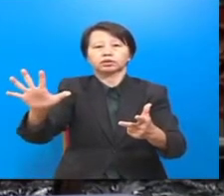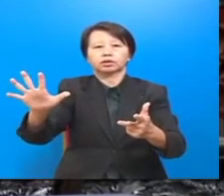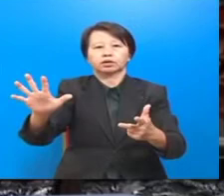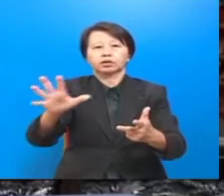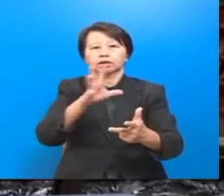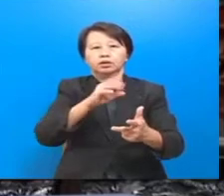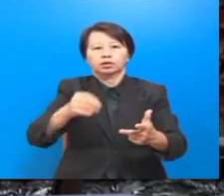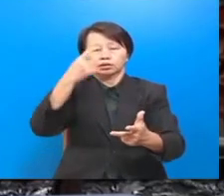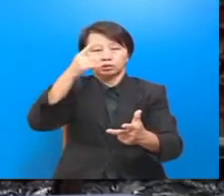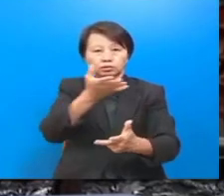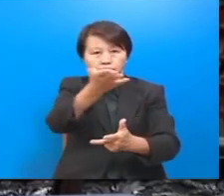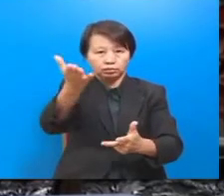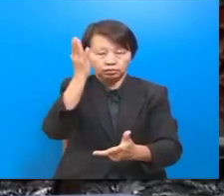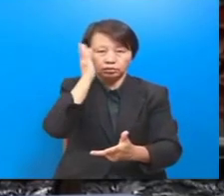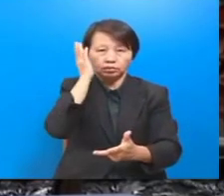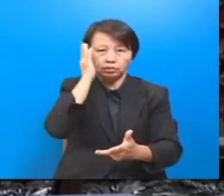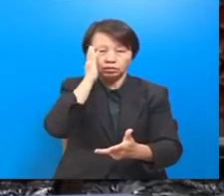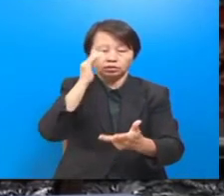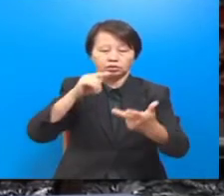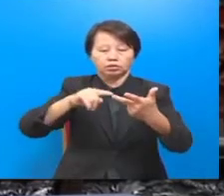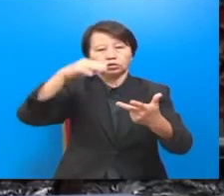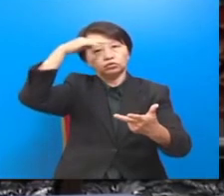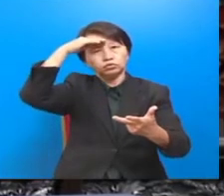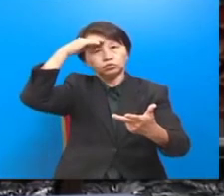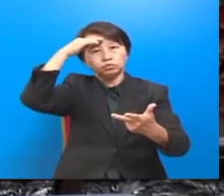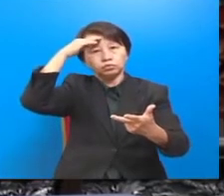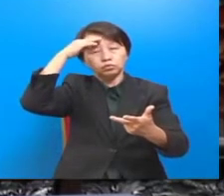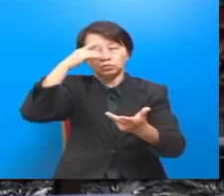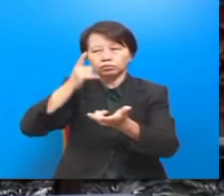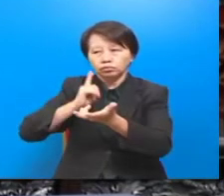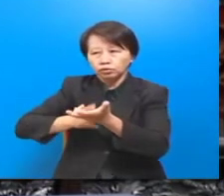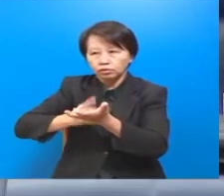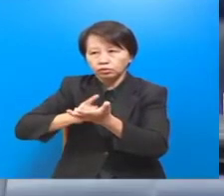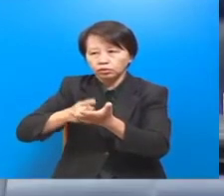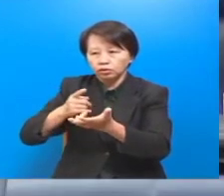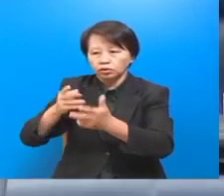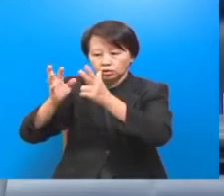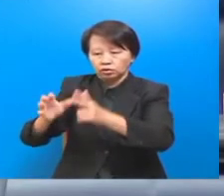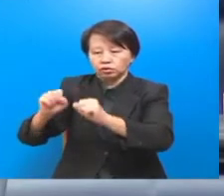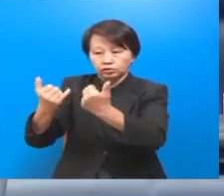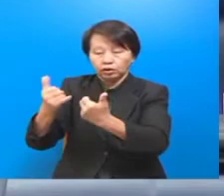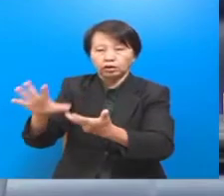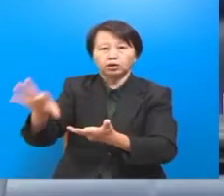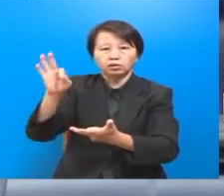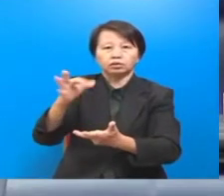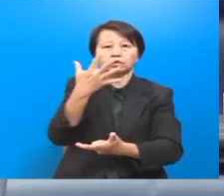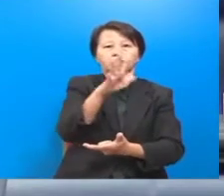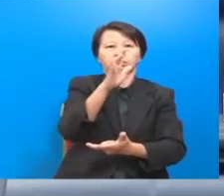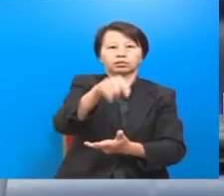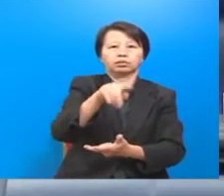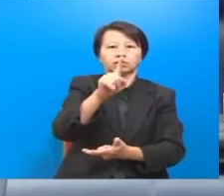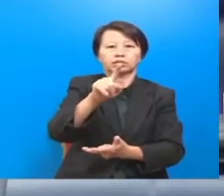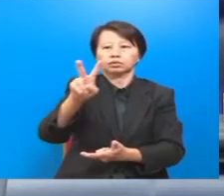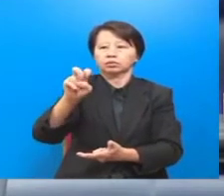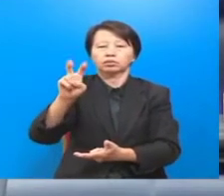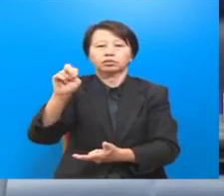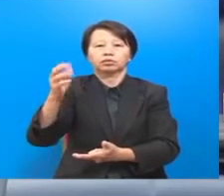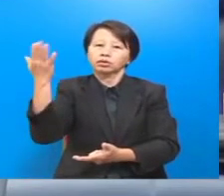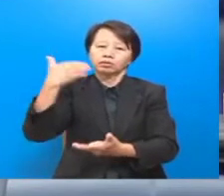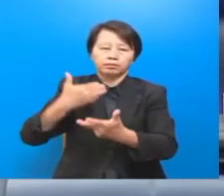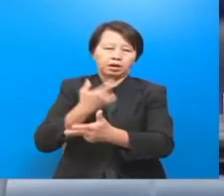dan untuk maleman di joho run ditelepon dilantik dan pada jumlah januari 2020 bau